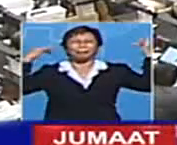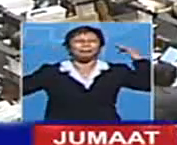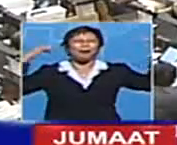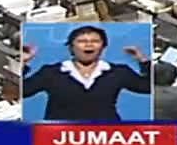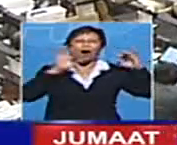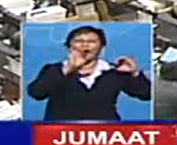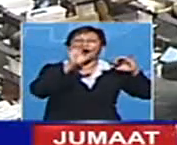foreign